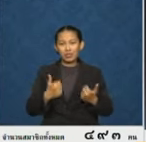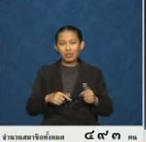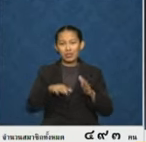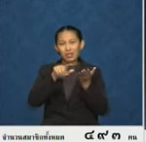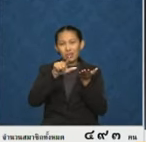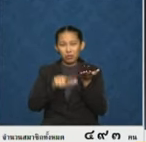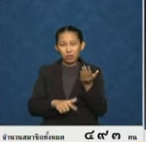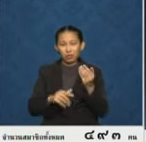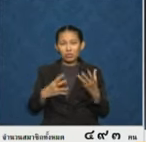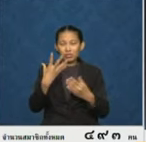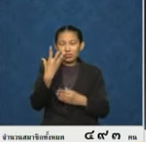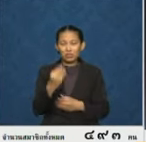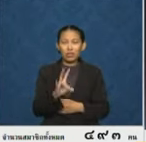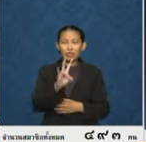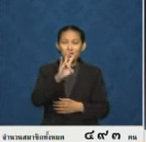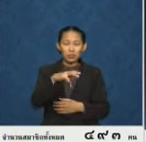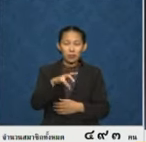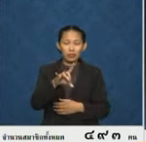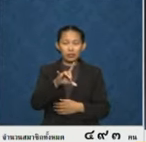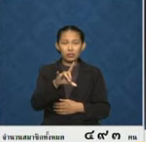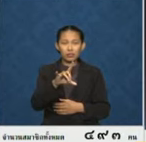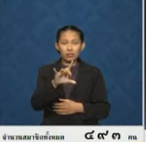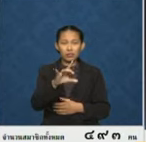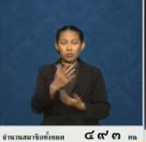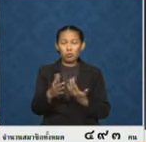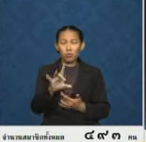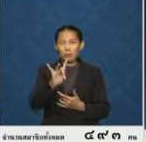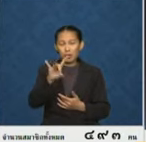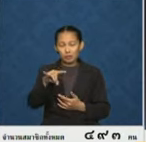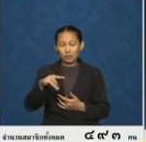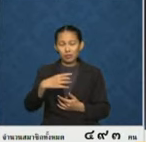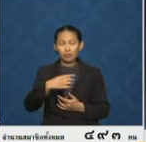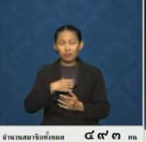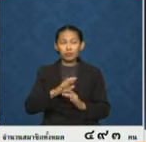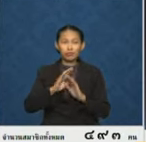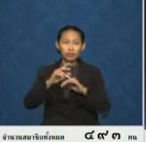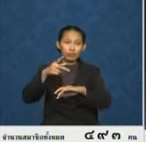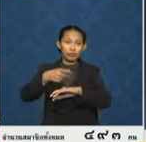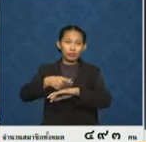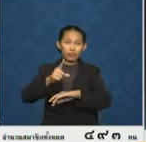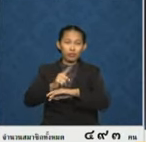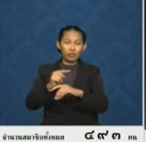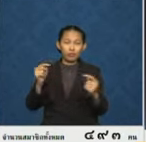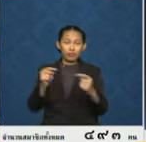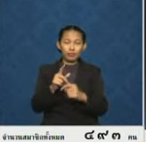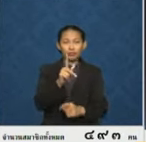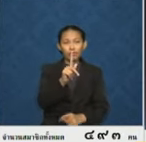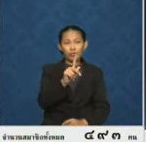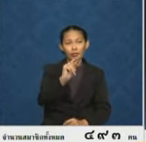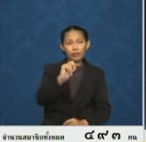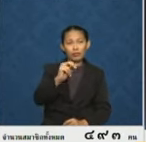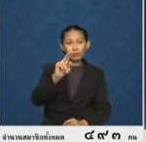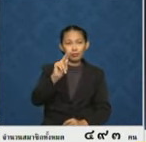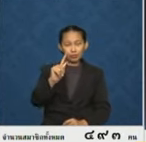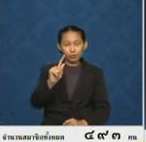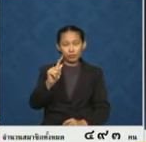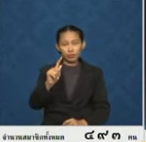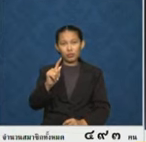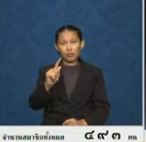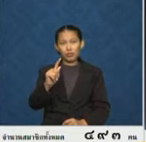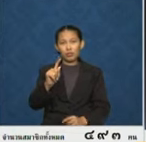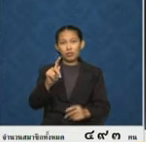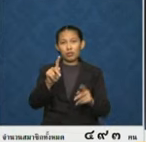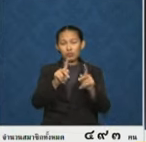7,900ถึง 8,400 100บาทดังนั้นอยากจะฝากท่านประธานไปยังกนขคณะกรรมการนโยบาย